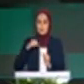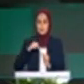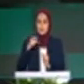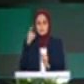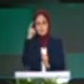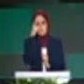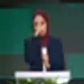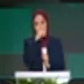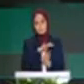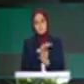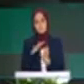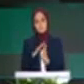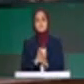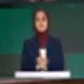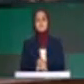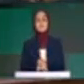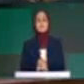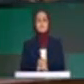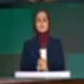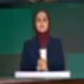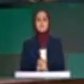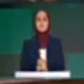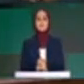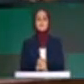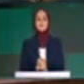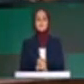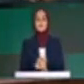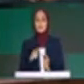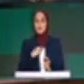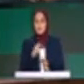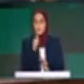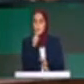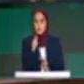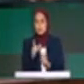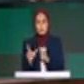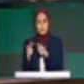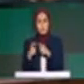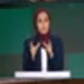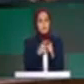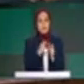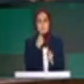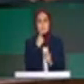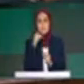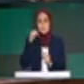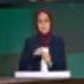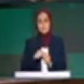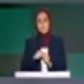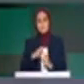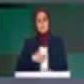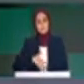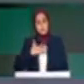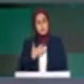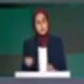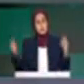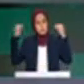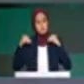التليفون ده بيسرح. لا التليفون بيقطع يا دكتور علاء، بس انا سمعت حاجه مهمه جدا لازم تقدر. اي محل يا فندم هيبقى أيوة. بيبيع